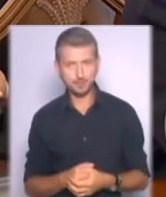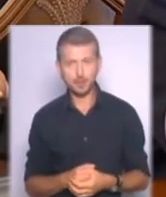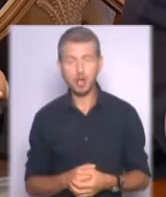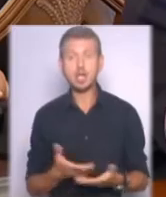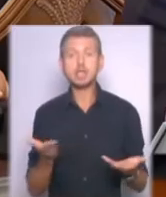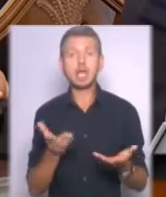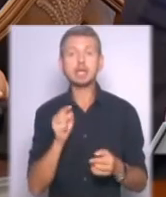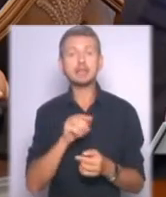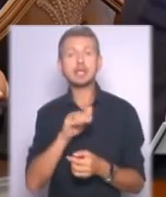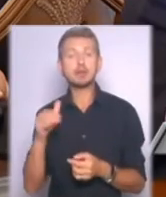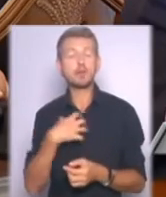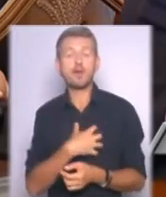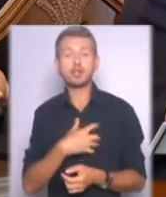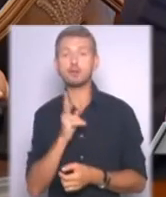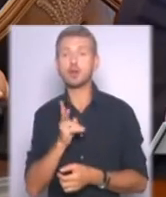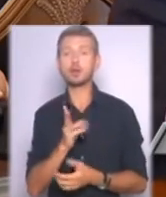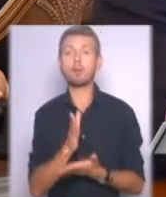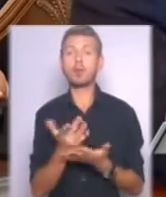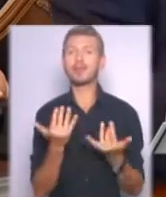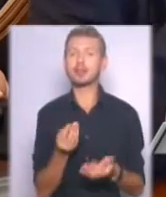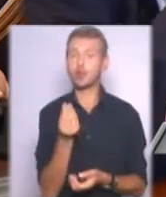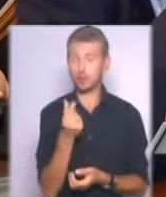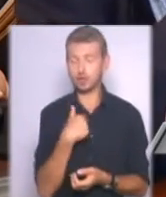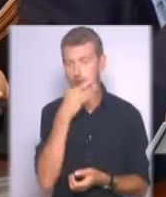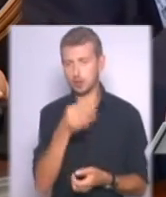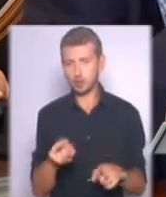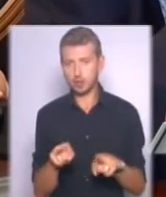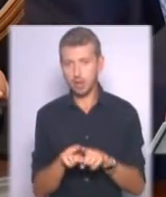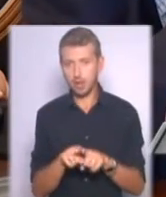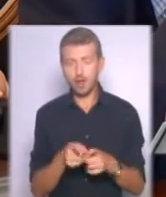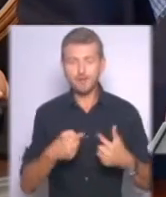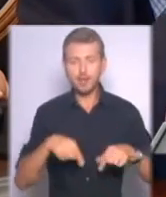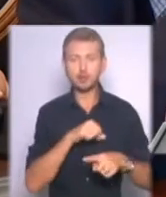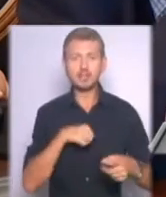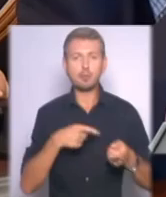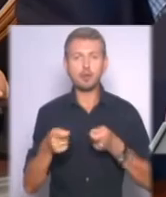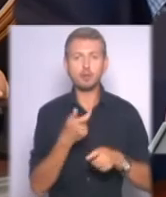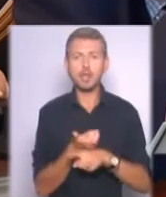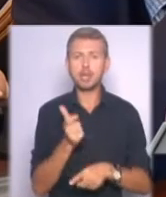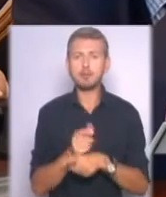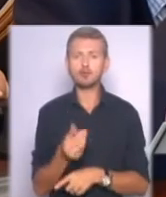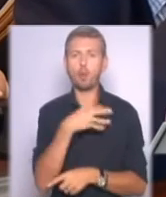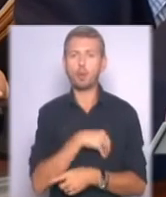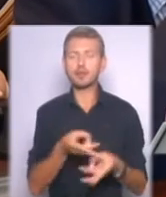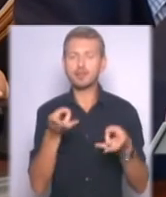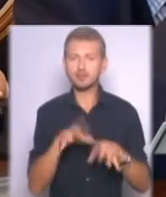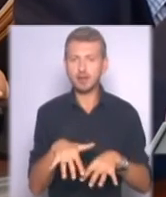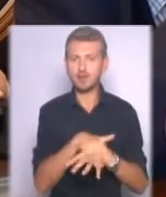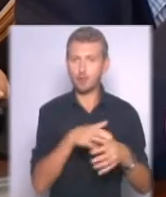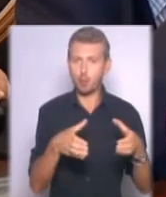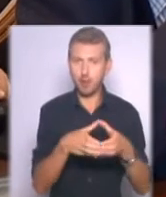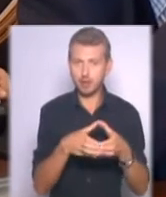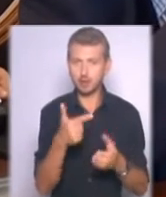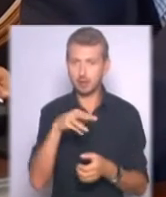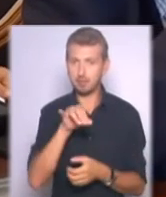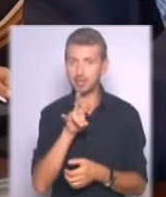Який з цих рівнів важливіший і хто має скільки грошей? Я скажу так, у секторі самоврядування найбільше доходів залишається все-таки у громади, у